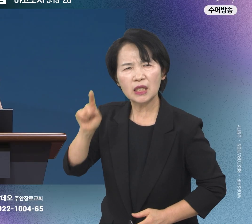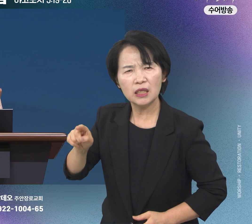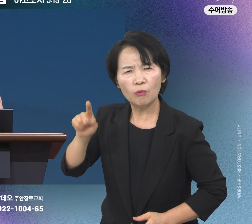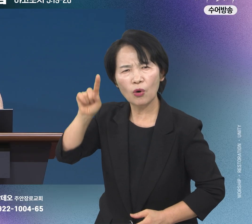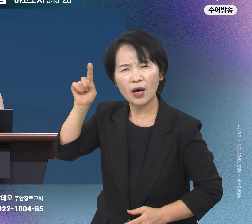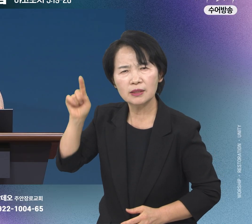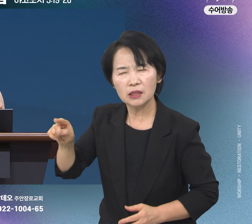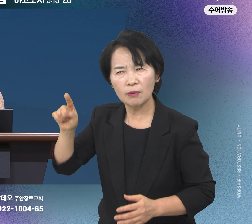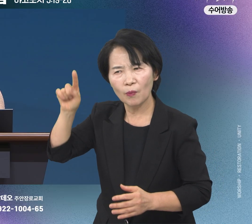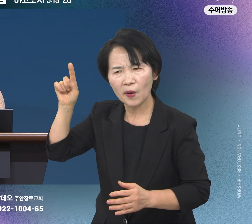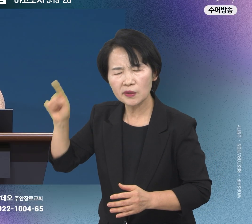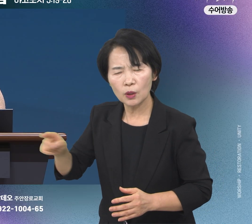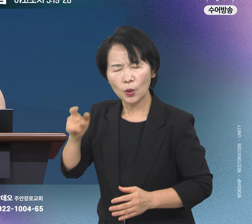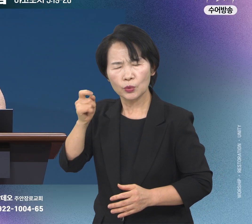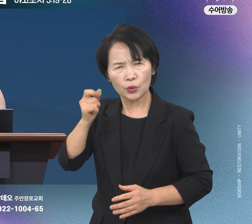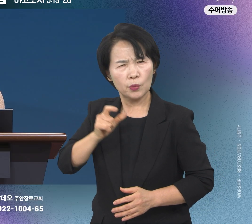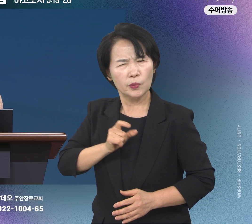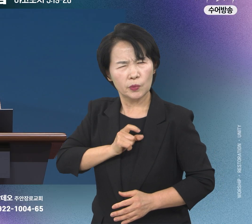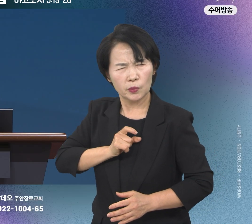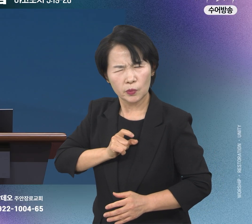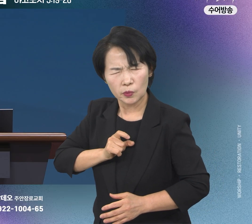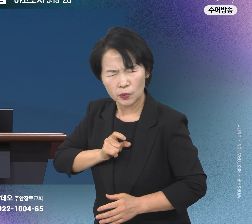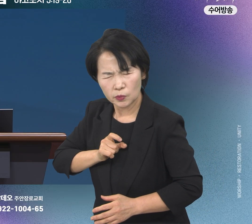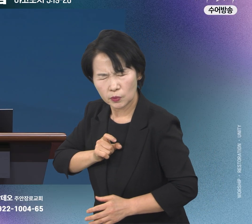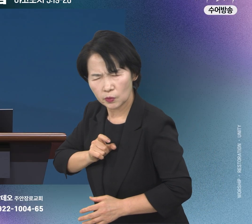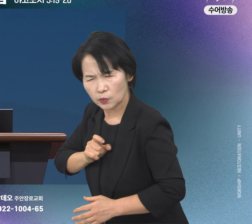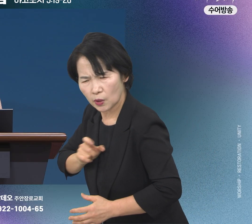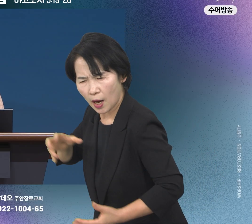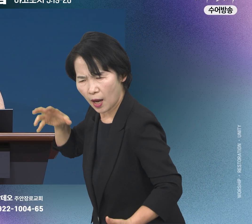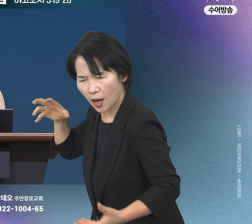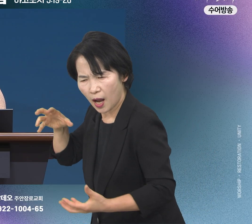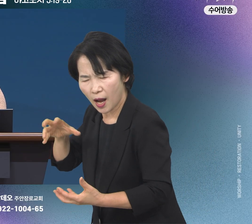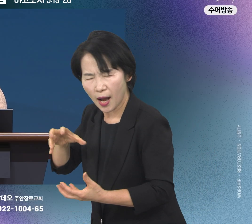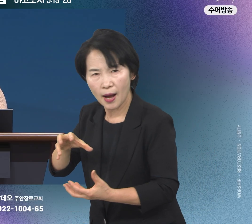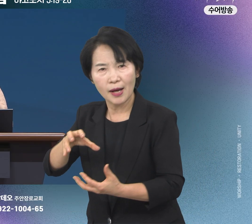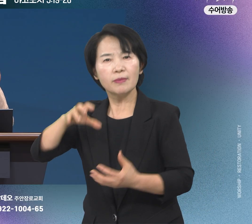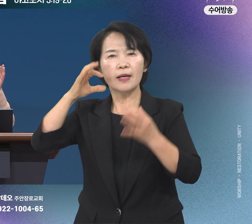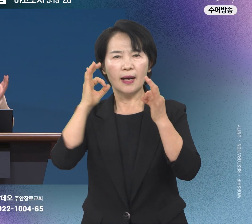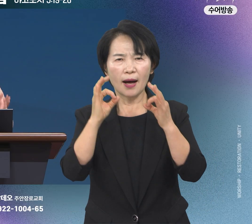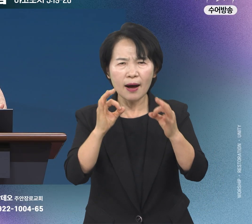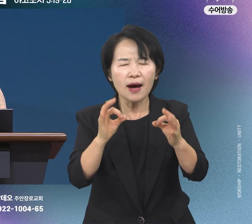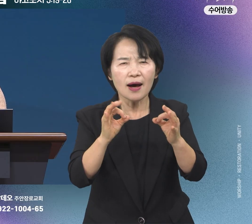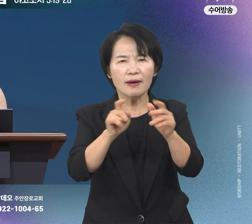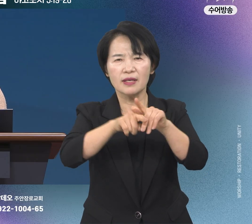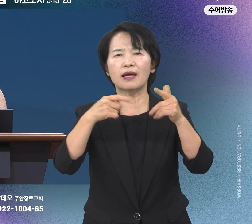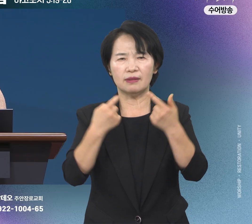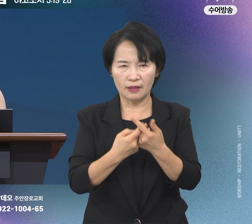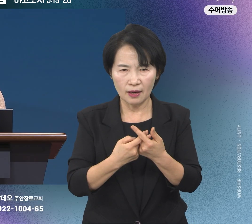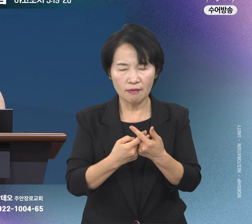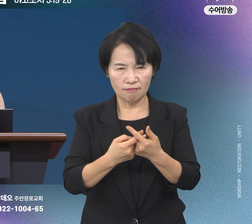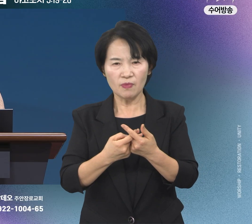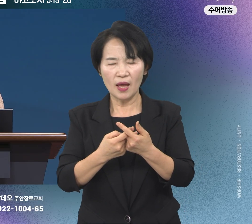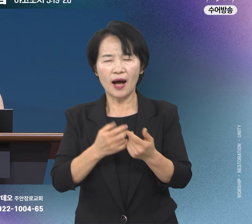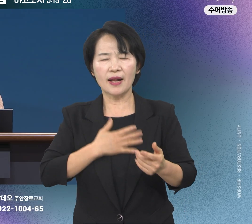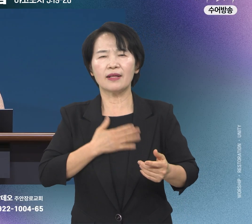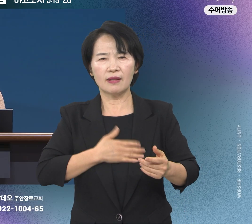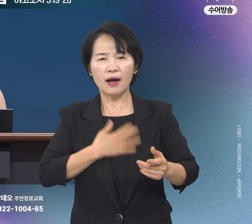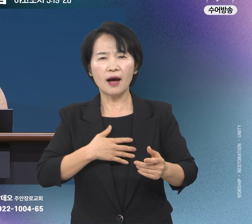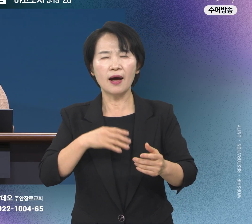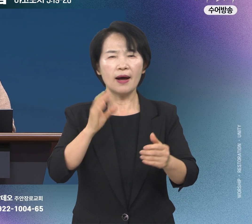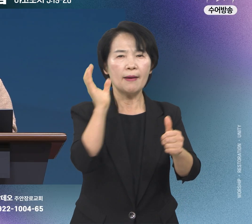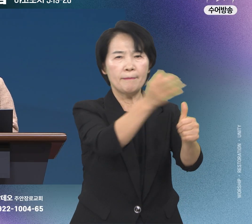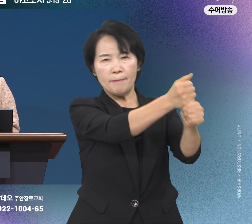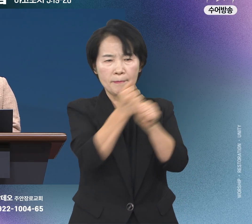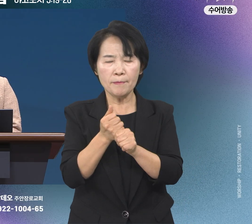답이 신천지에 다녀서 그런 거구나 하고 이해가 되셔서 오히려 이제 빼내면 되겠다라고 마음을